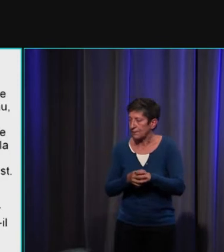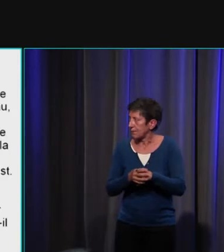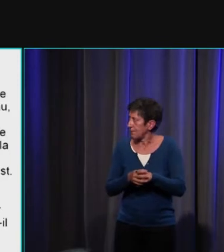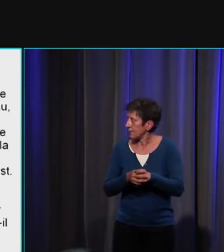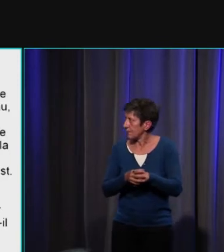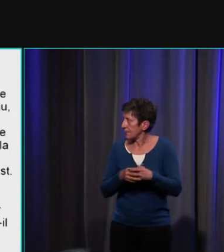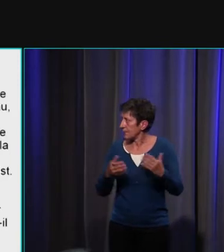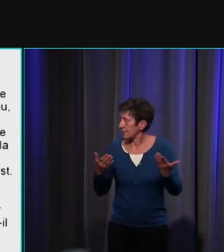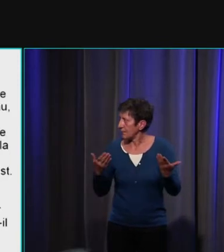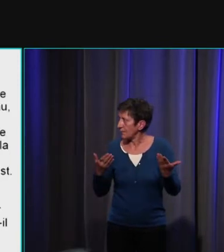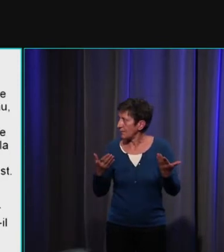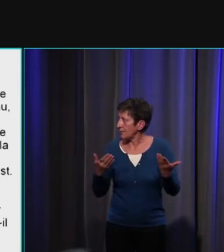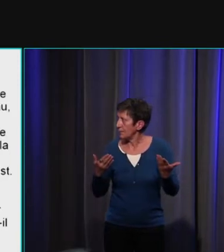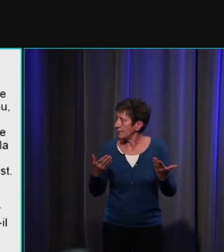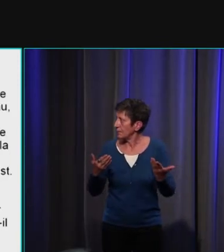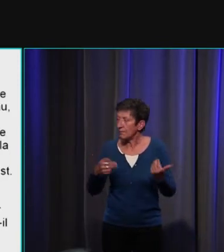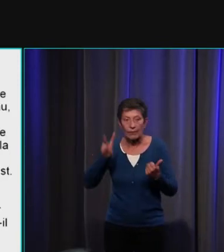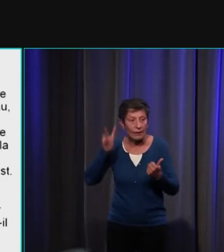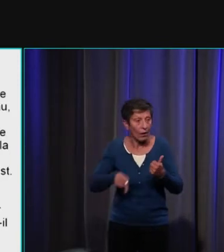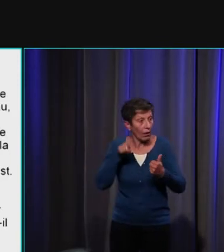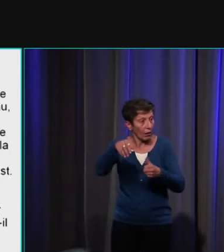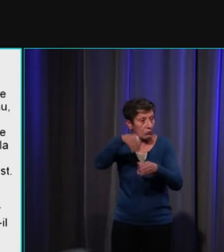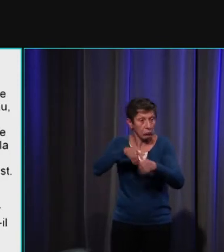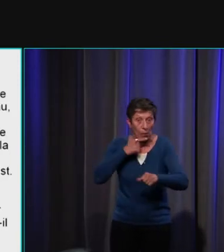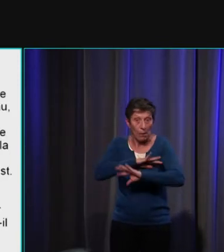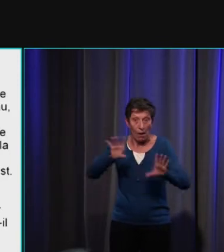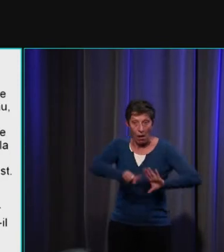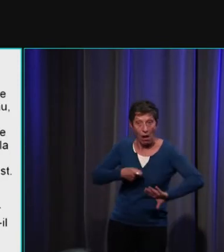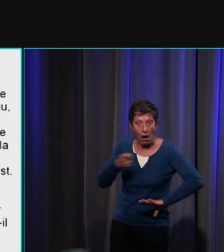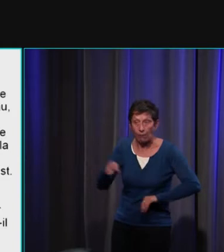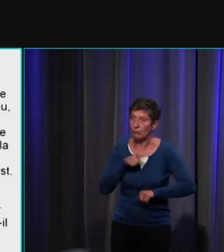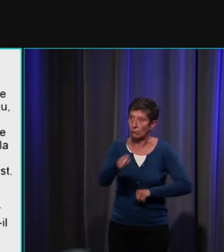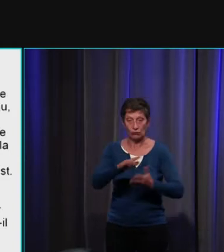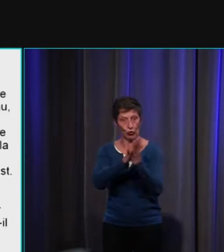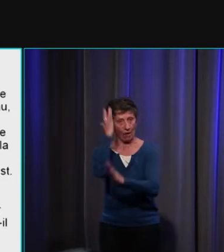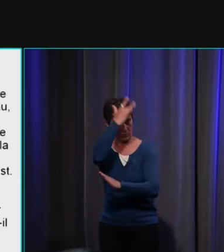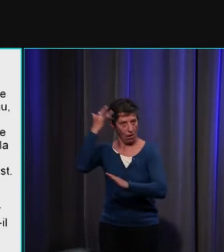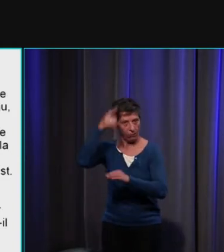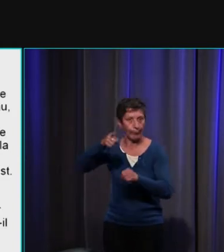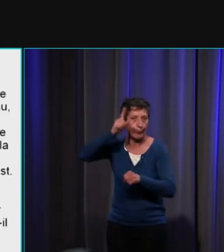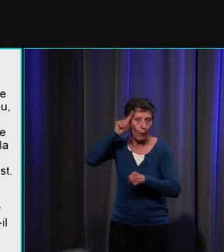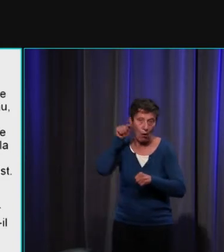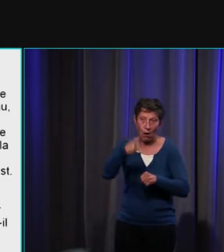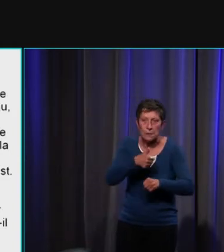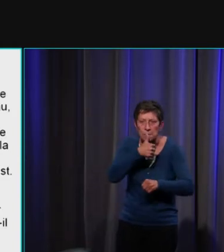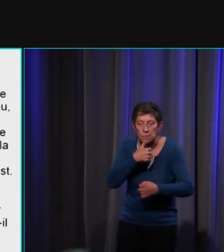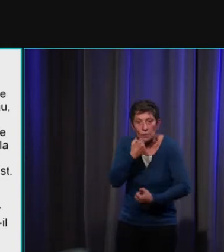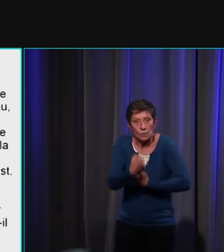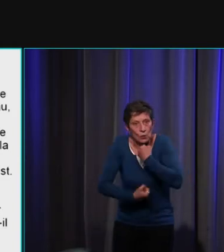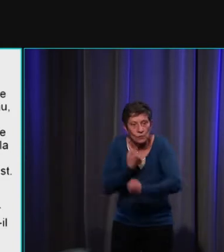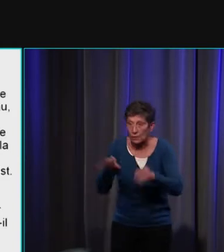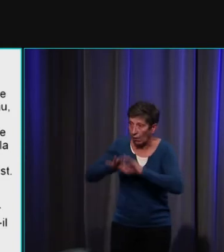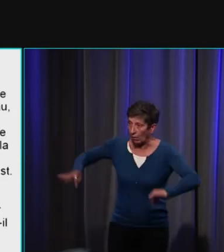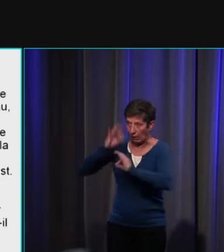peu d'allusions à usage des armes il est canonisé parce qu'il a enduré des souffrances pendant sa captivité en terre sainte